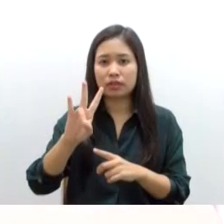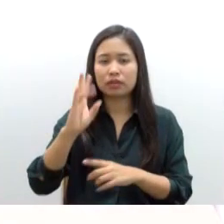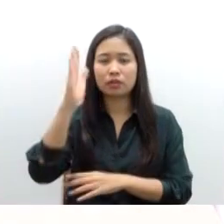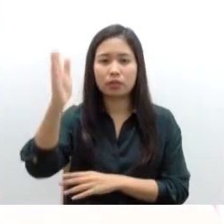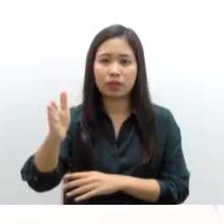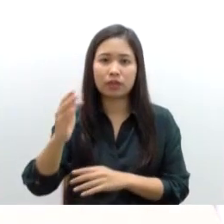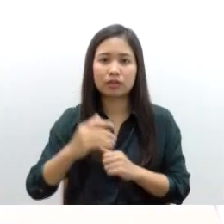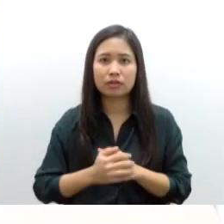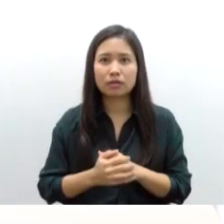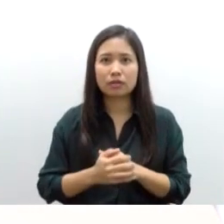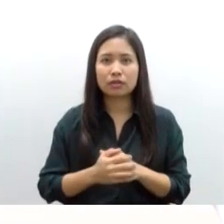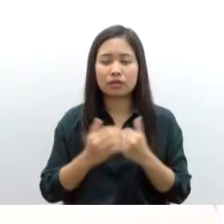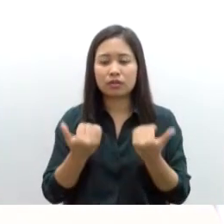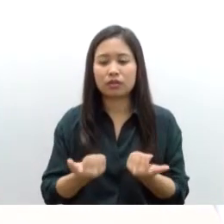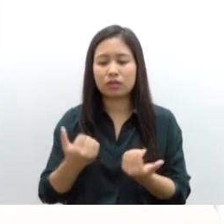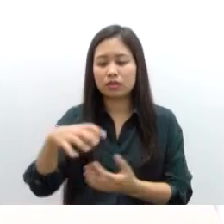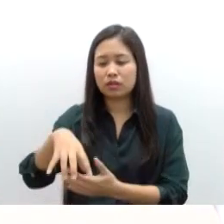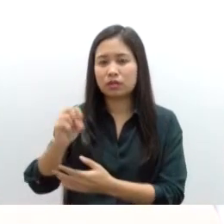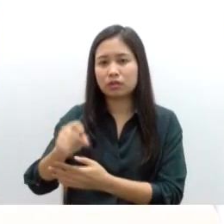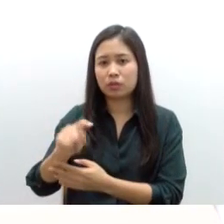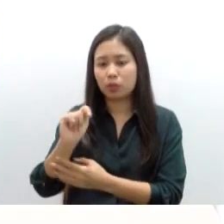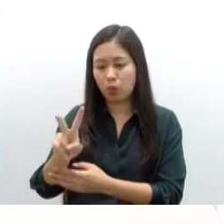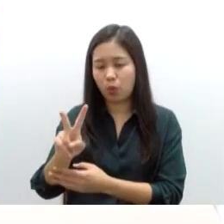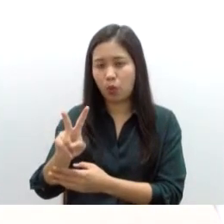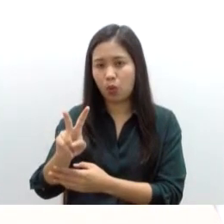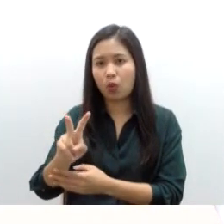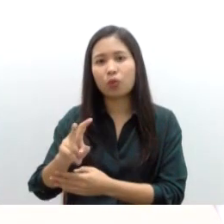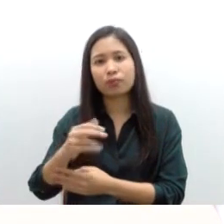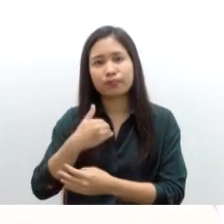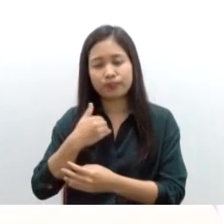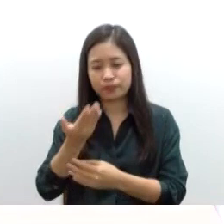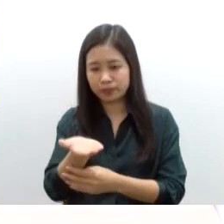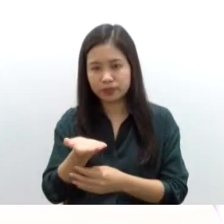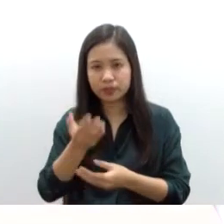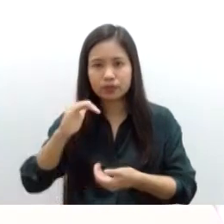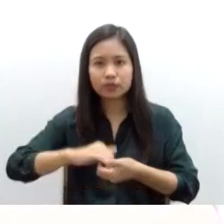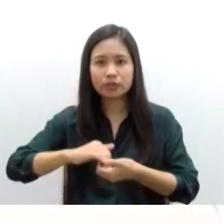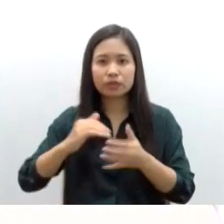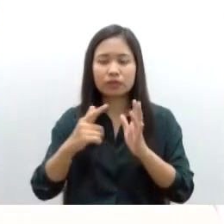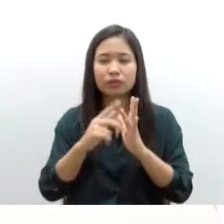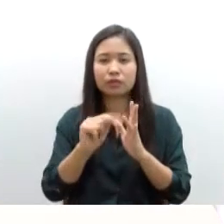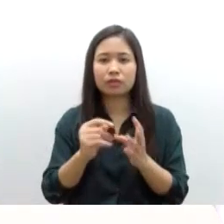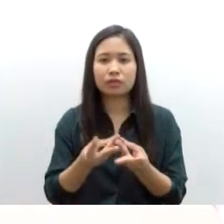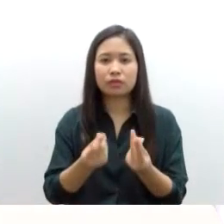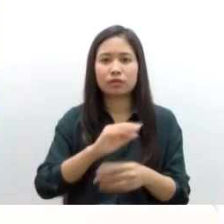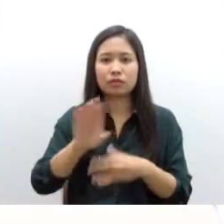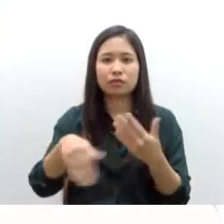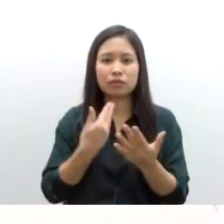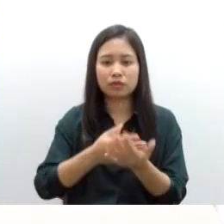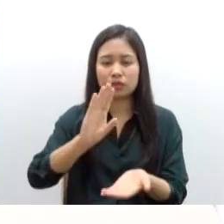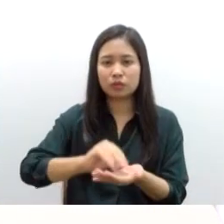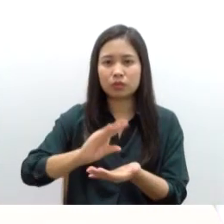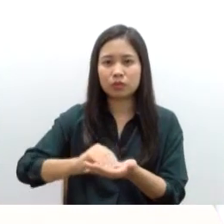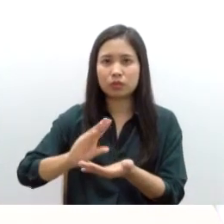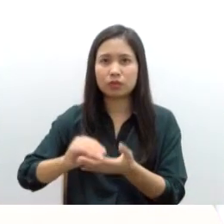นั้นทางสำนักงานคณะกรรมการการศึกษาขั้นพื้นฐานจึงขอความร่วมมือเขตพื้นที่ทุกเขตพื้นที่ครับเป็นข้อมูลที่สำคัญนะครับ